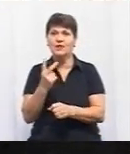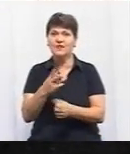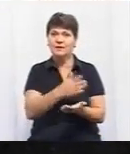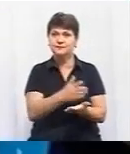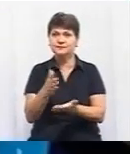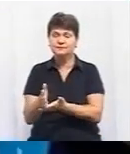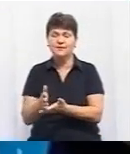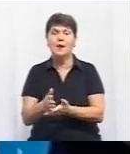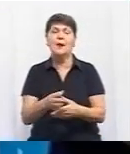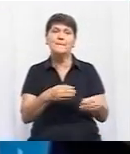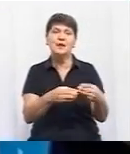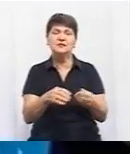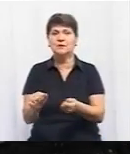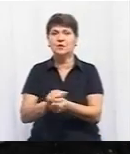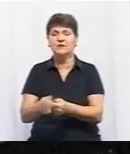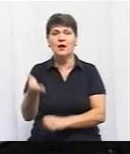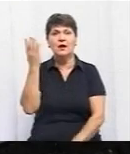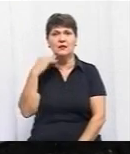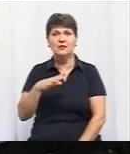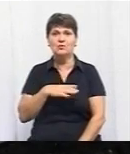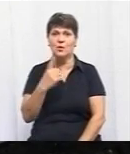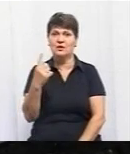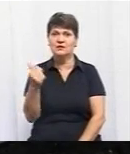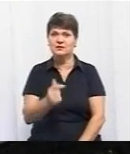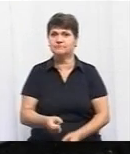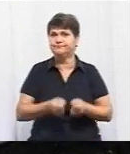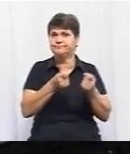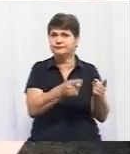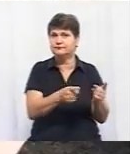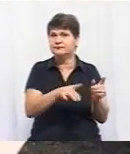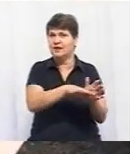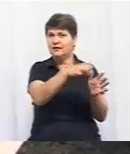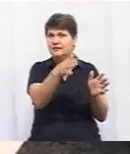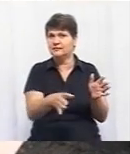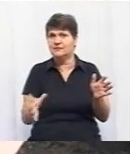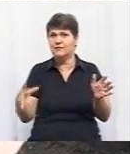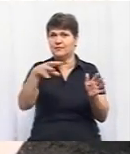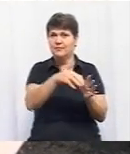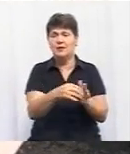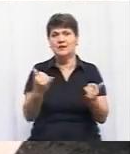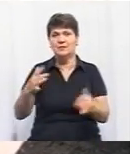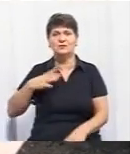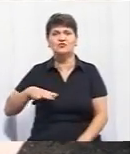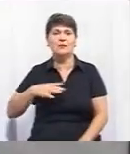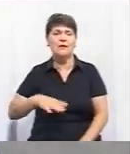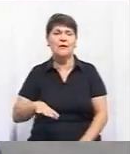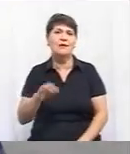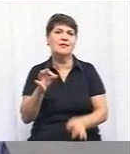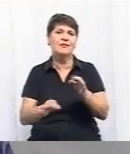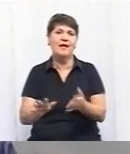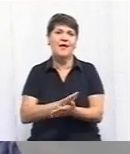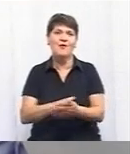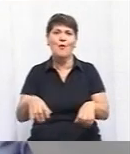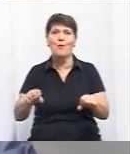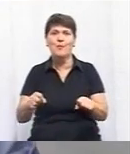– пластик і макулатура. Раніше, каже, раз на тиждень виносили все до сміттєвих баків, тепер же чекають на екомобіль. Більше це